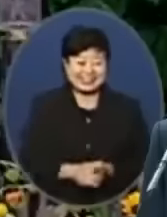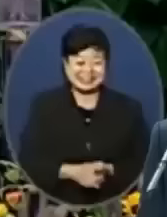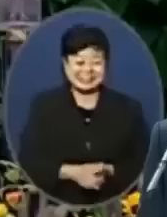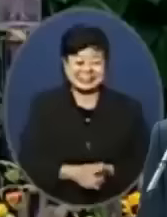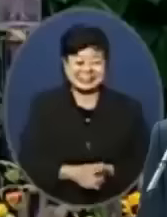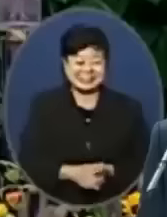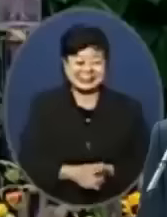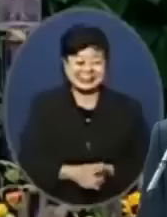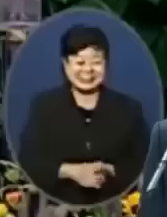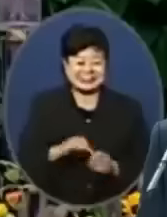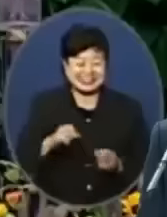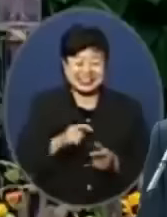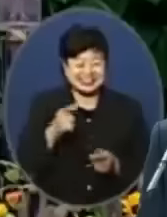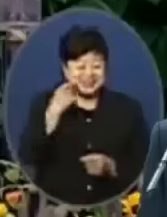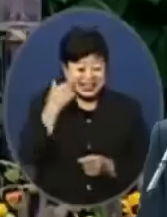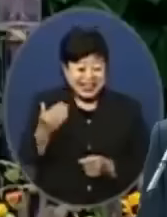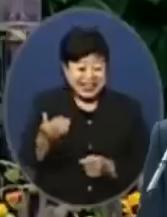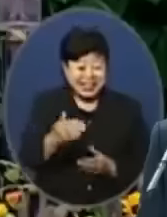안 길어요?